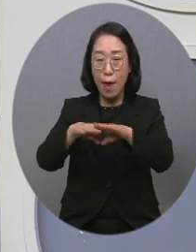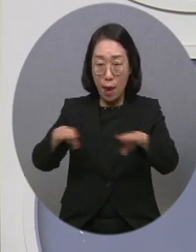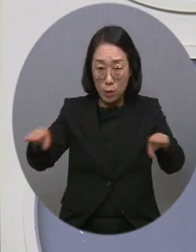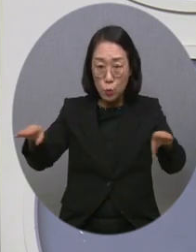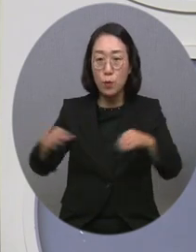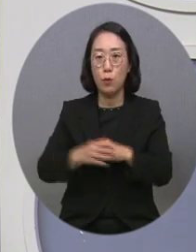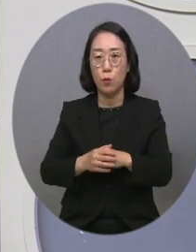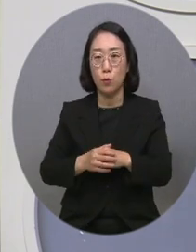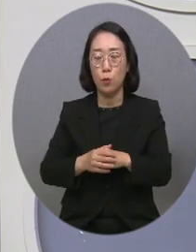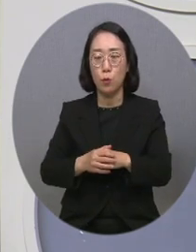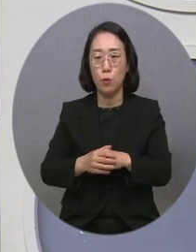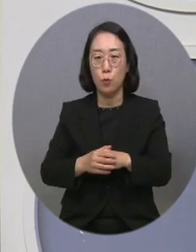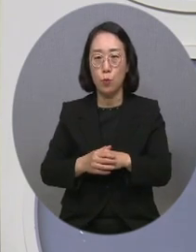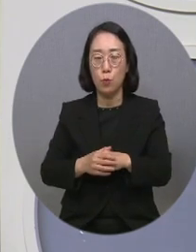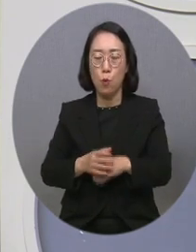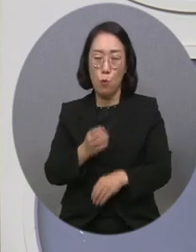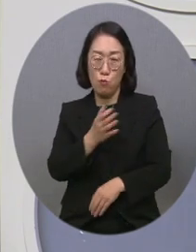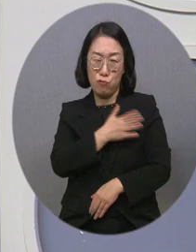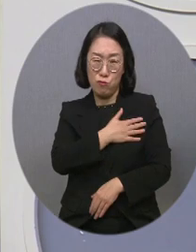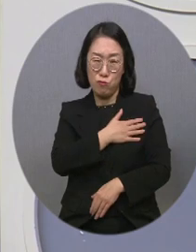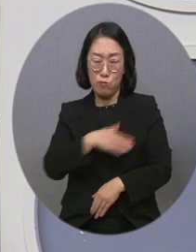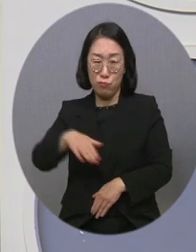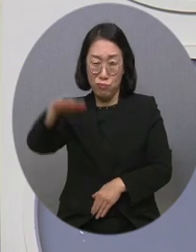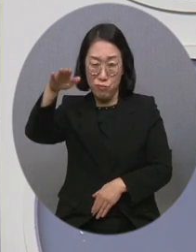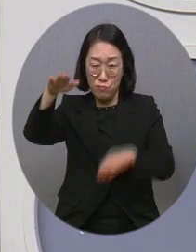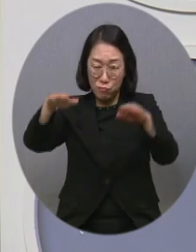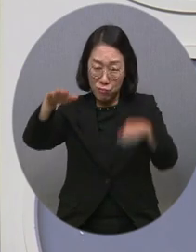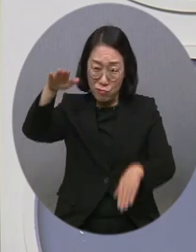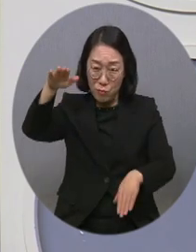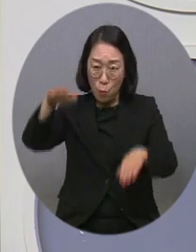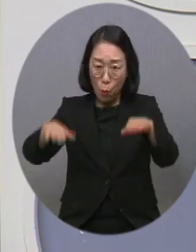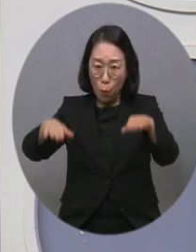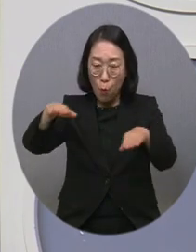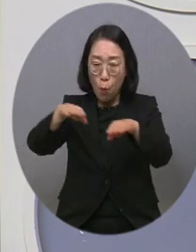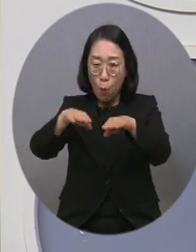부의 재분배도 이루어지고 이렇기 때문에 어떤 성숙된